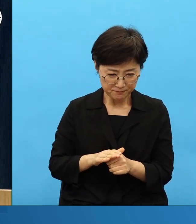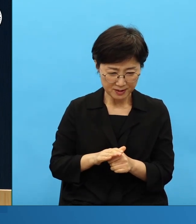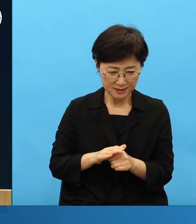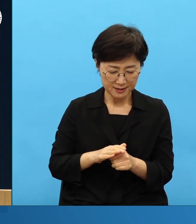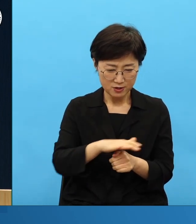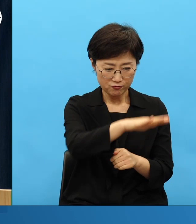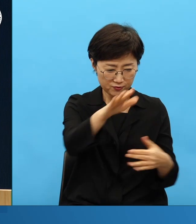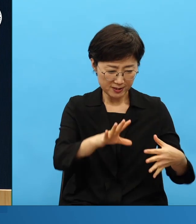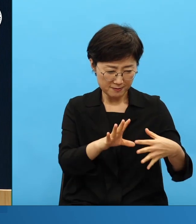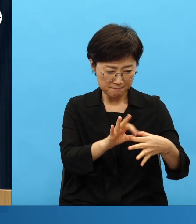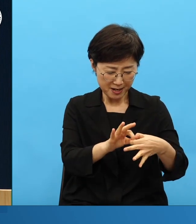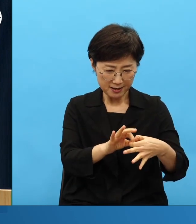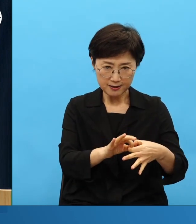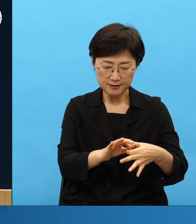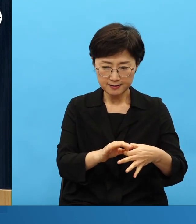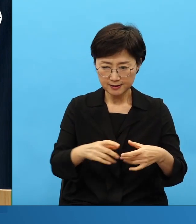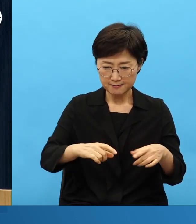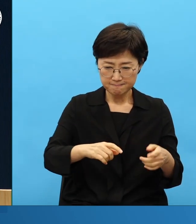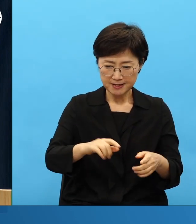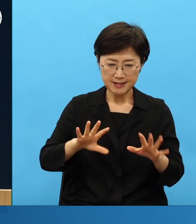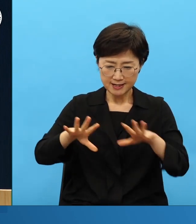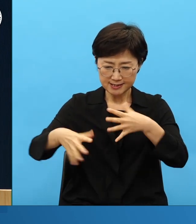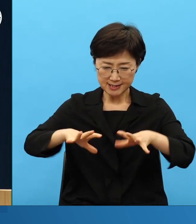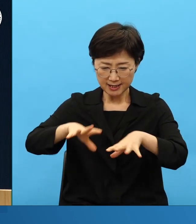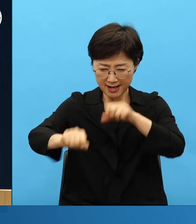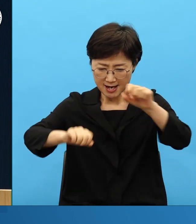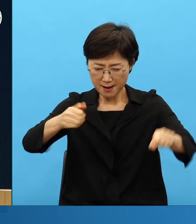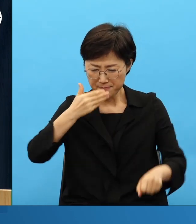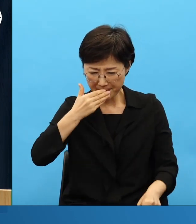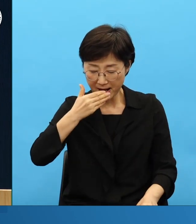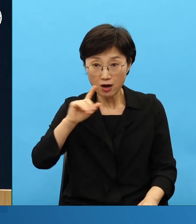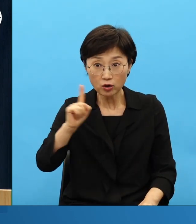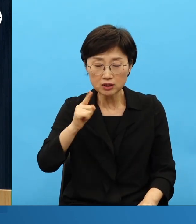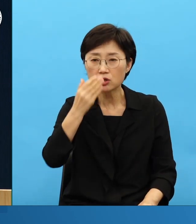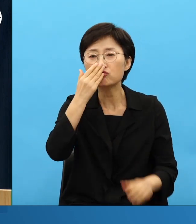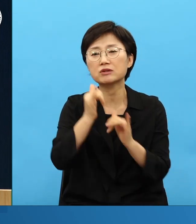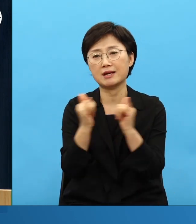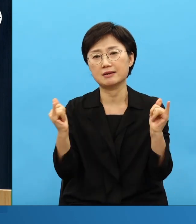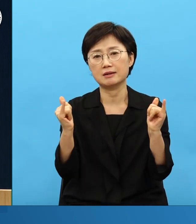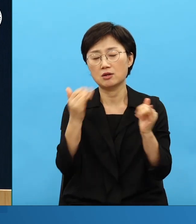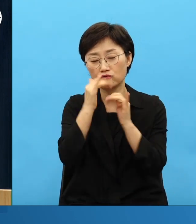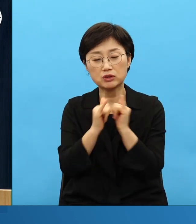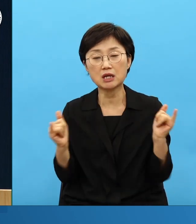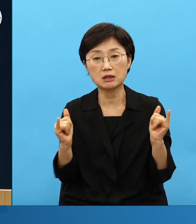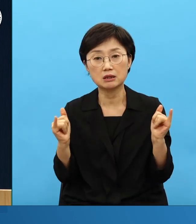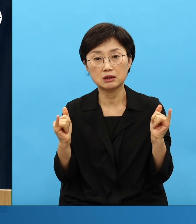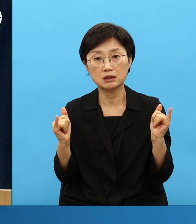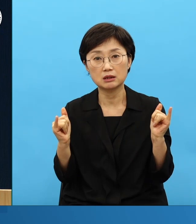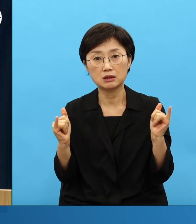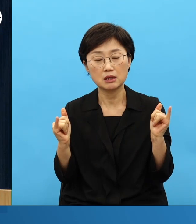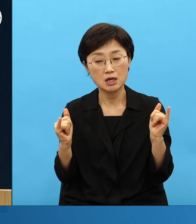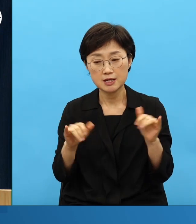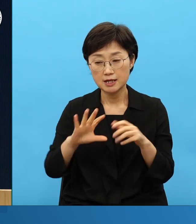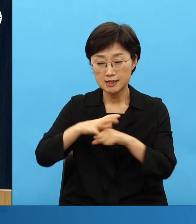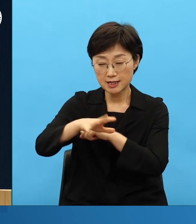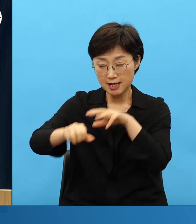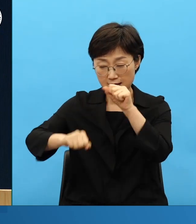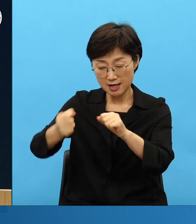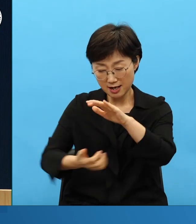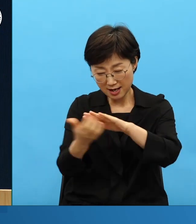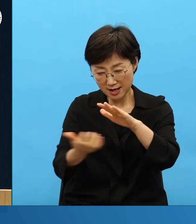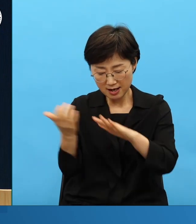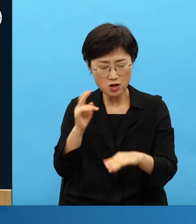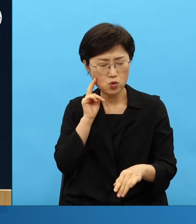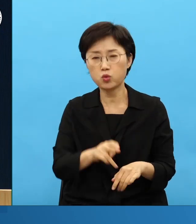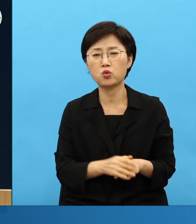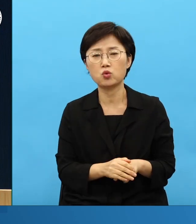그게 유대인입니다. Let's make our own city. Let's make a tower. Make a name for ourselves. That's the Jewish people. 이런 어마어마한 일들이 세계에서는 일어나고 있는